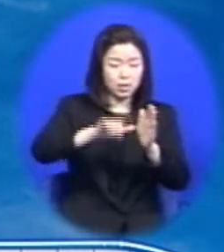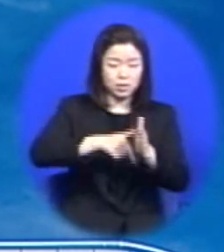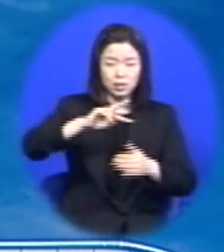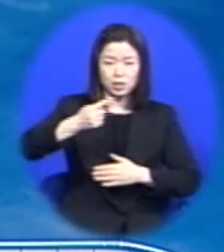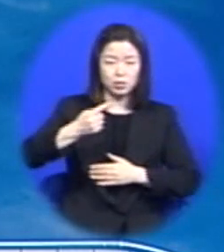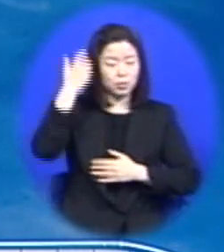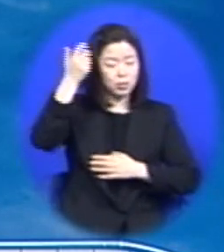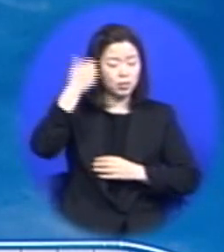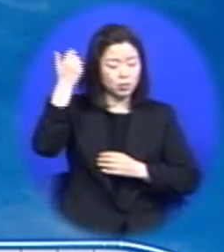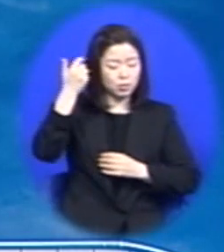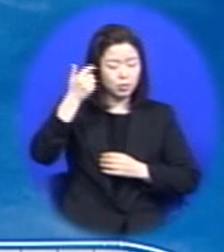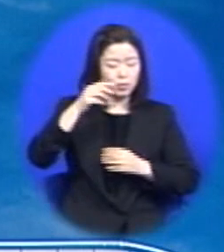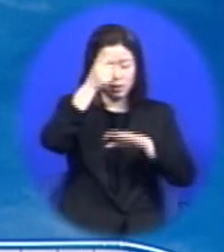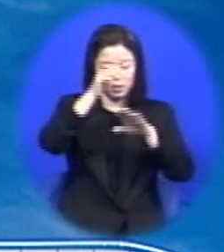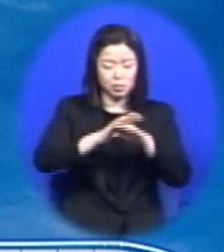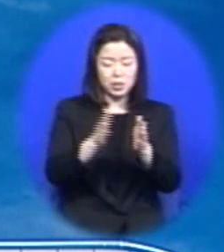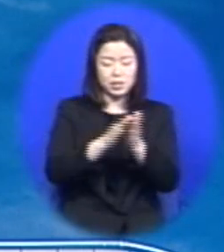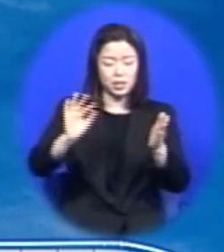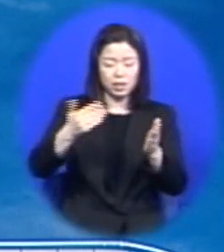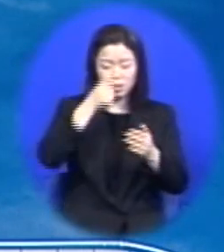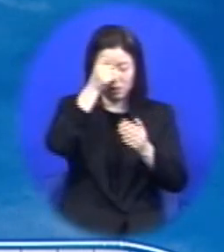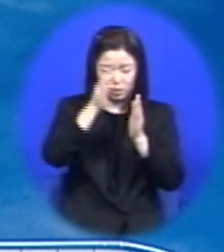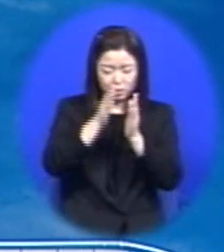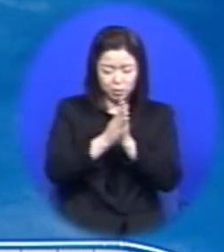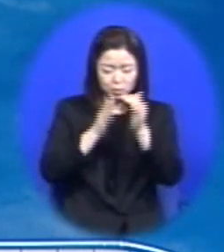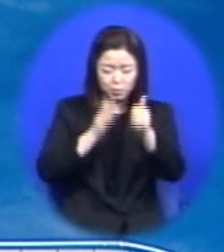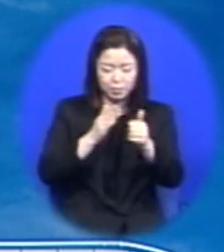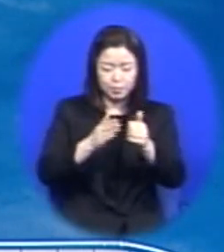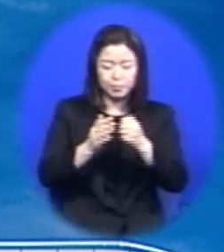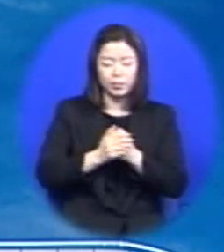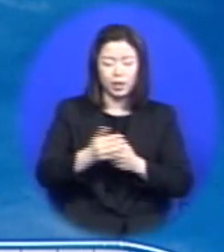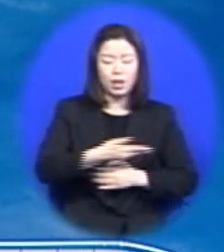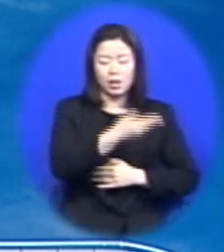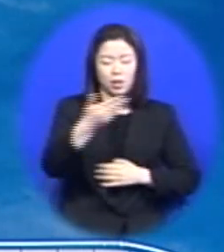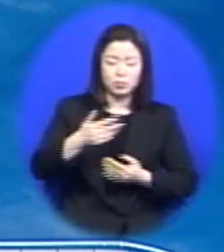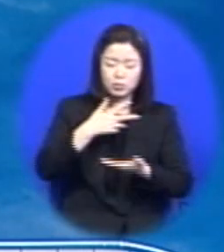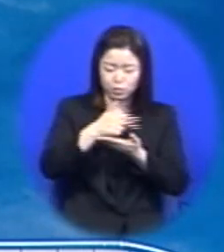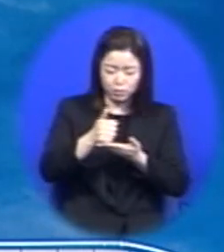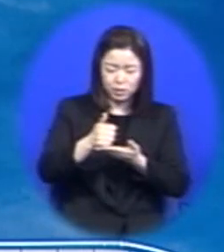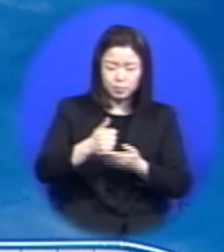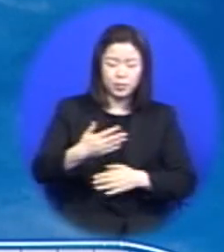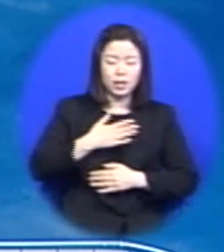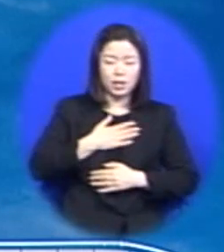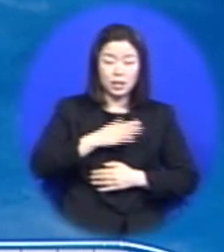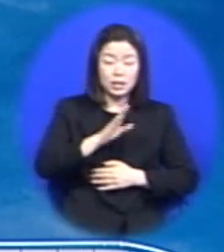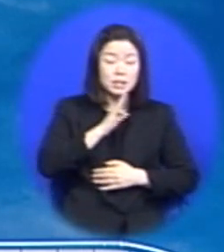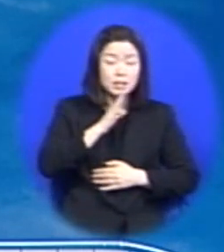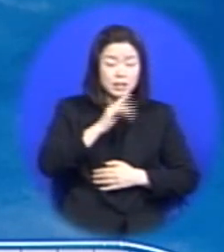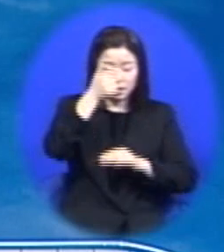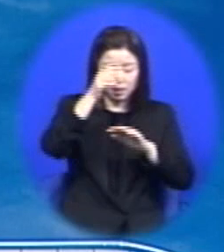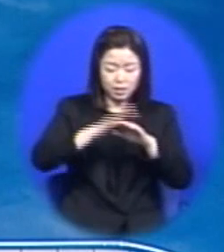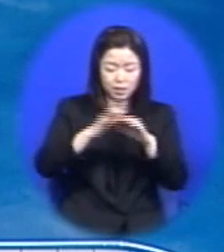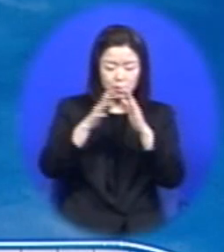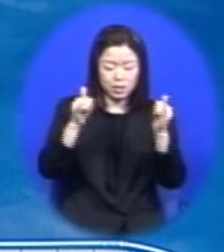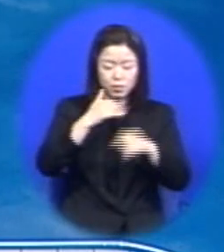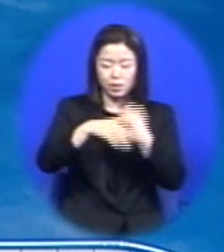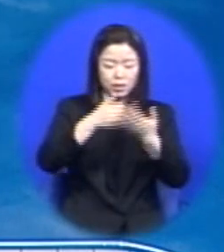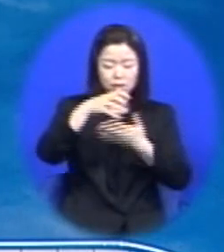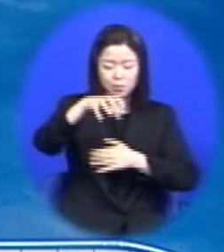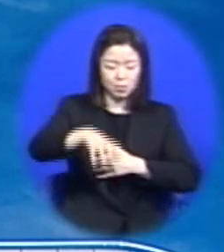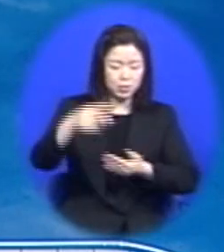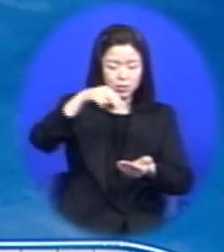예배를 시작해야 합니다. 기도합시다. 여러분 주님, 제가 진정한 예배자로 하나님 앞에 서기를